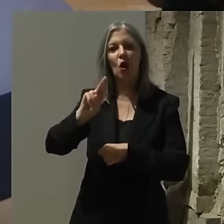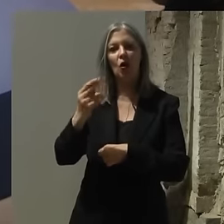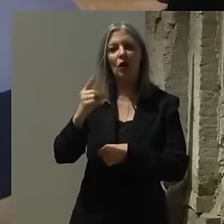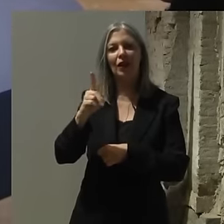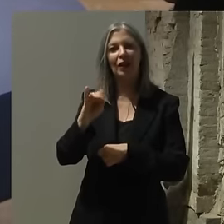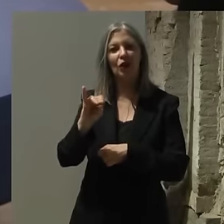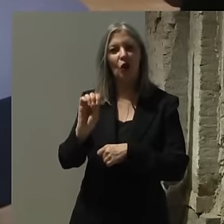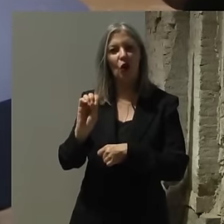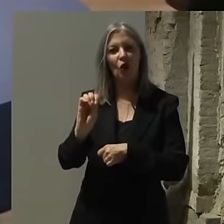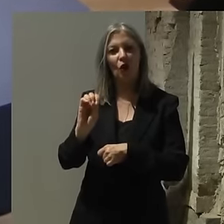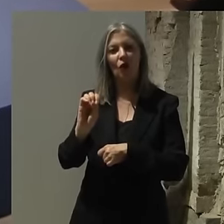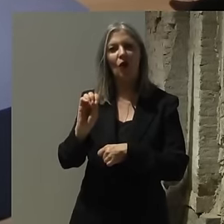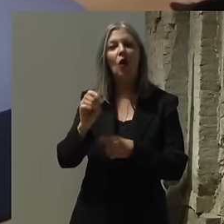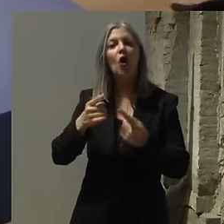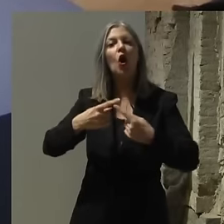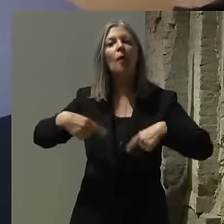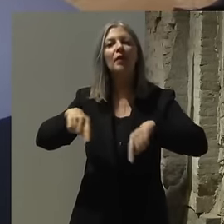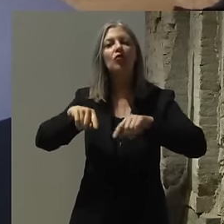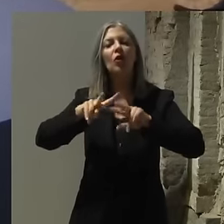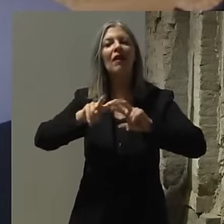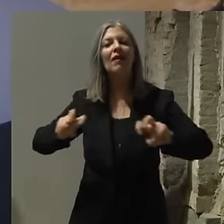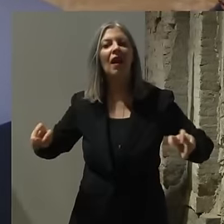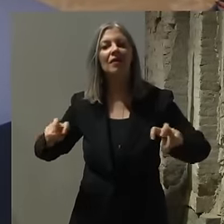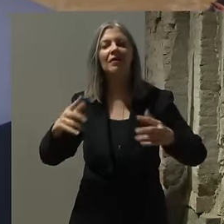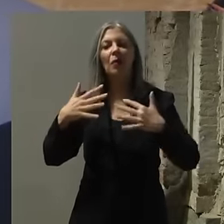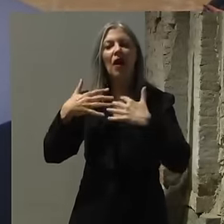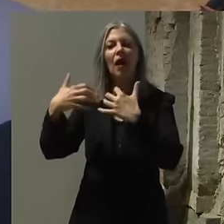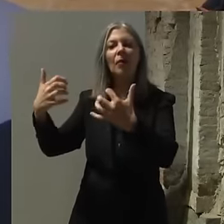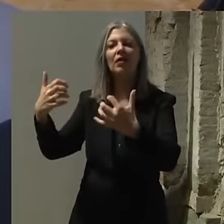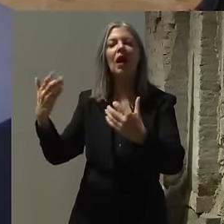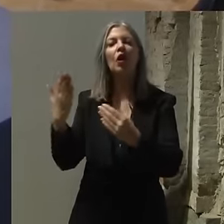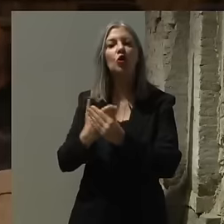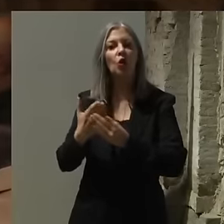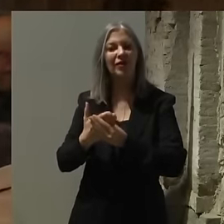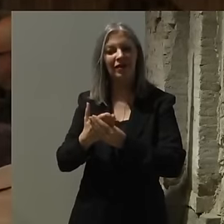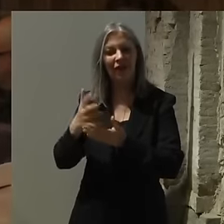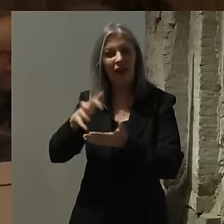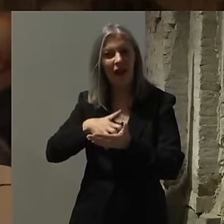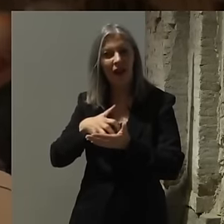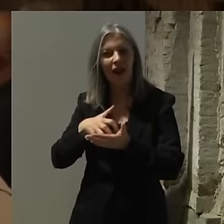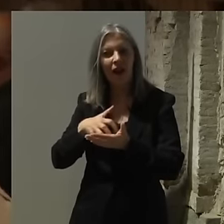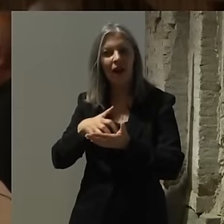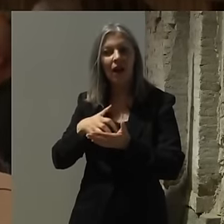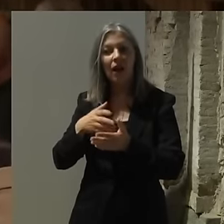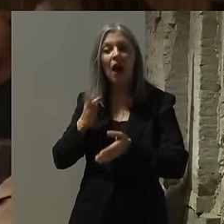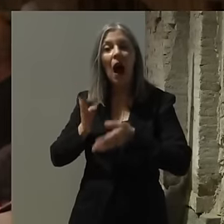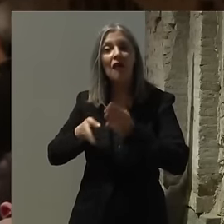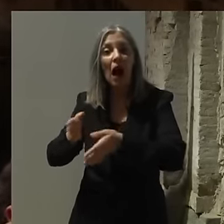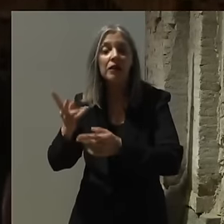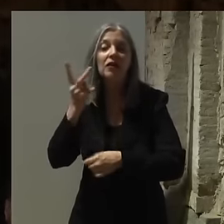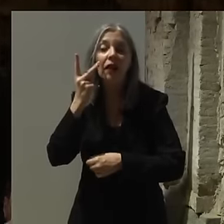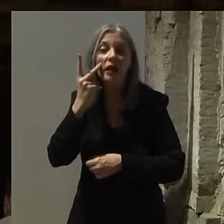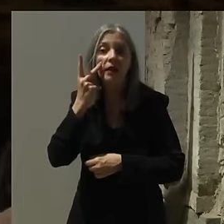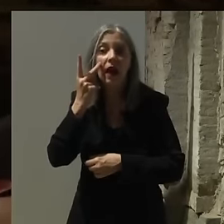inchiesta parlamentare sul dossieraggio verrà portata avanti, perché io ho l'impressione